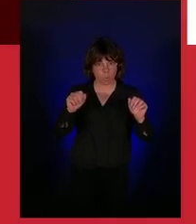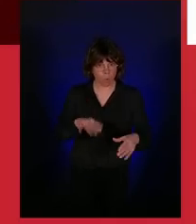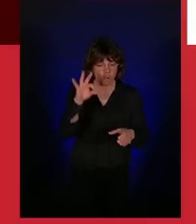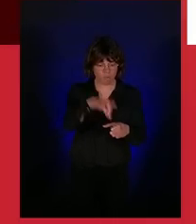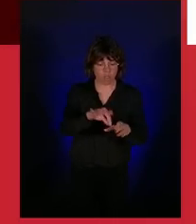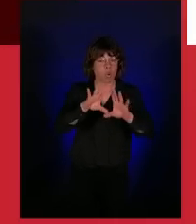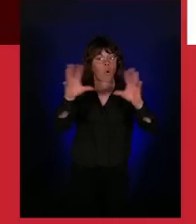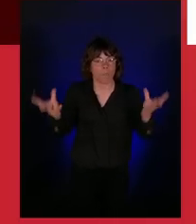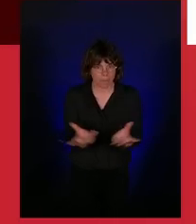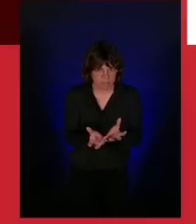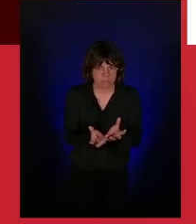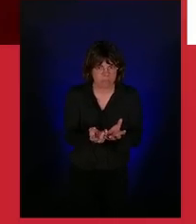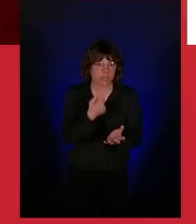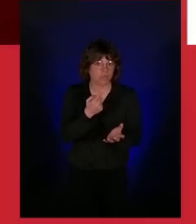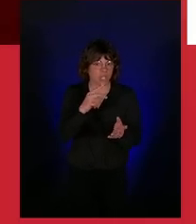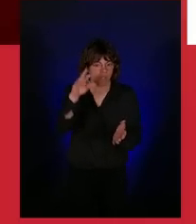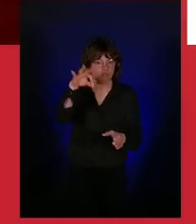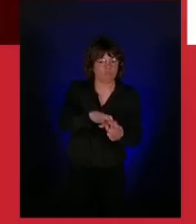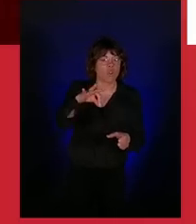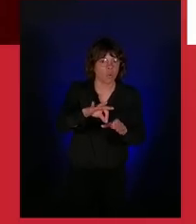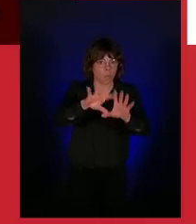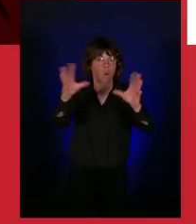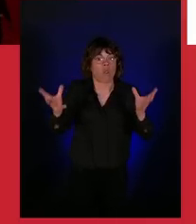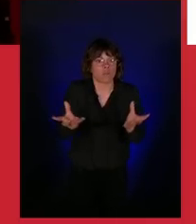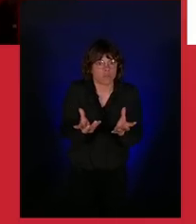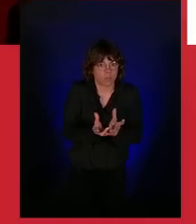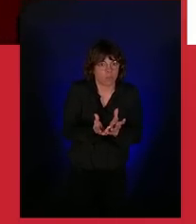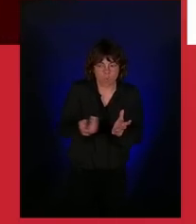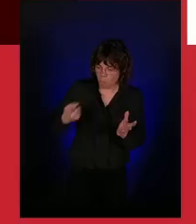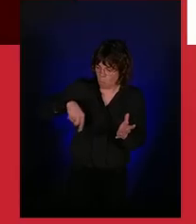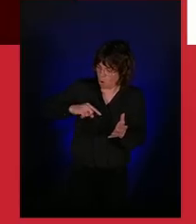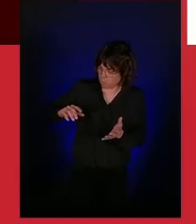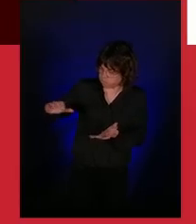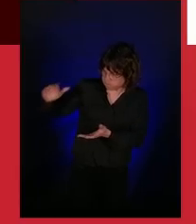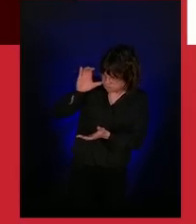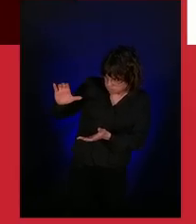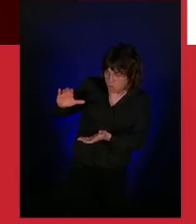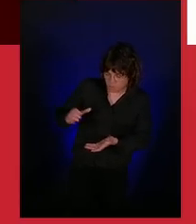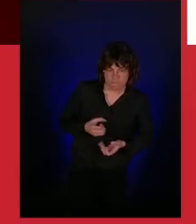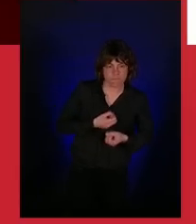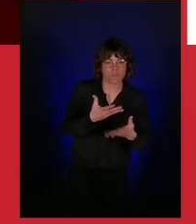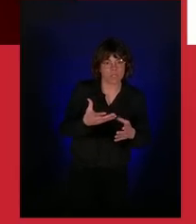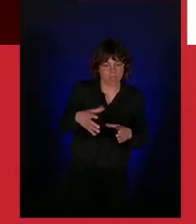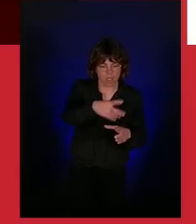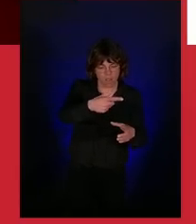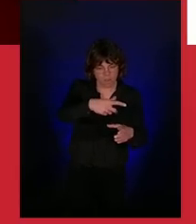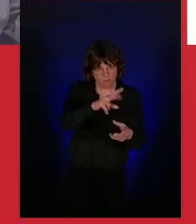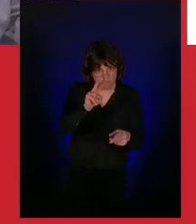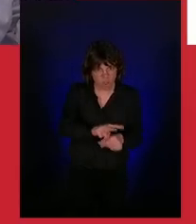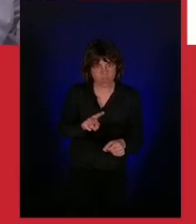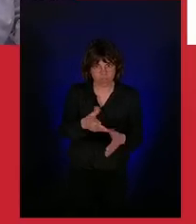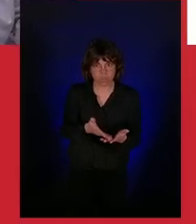vote global, c'est-à-dire voter pour l'ensemble des voix dont vous êtes porteur, de la même façon.